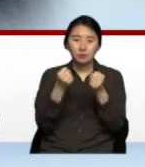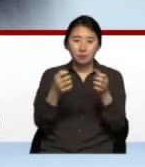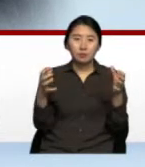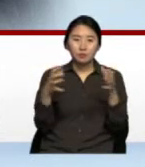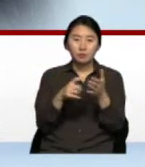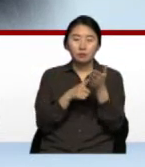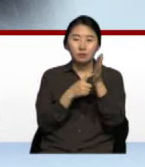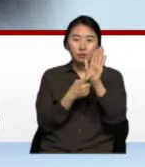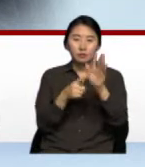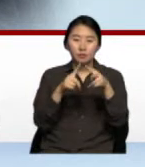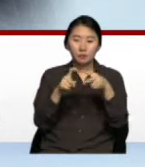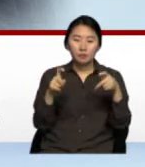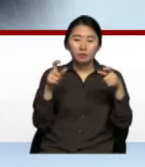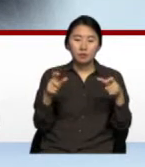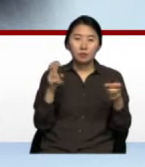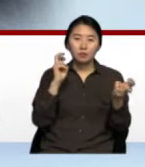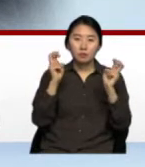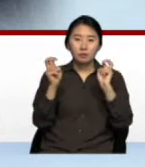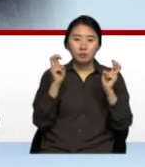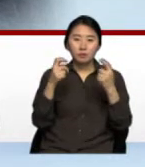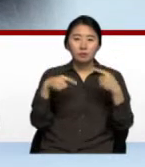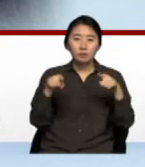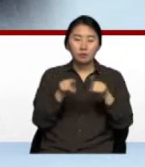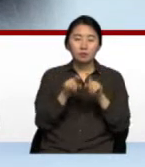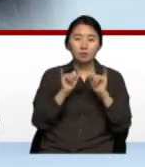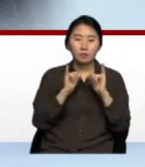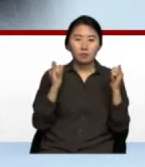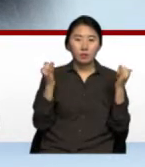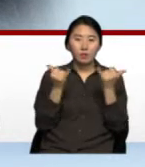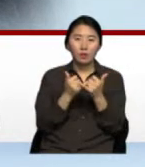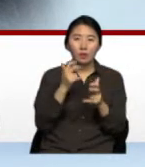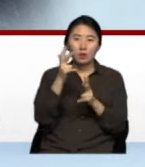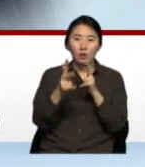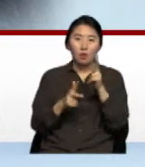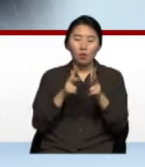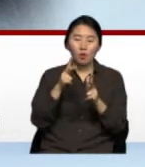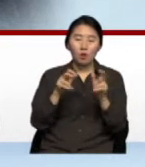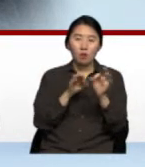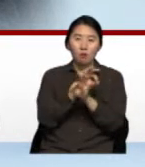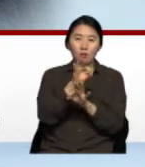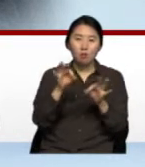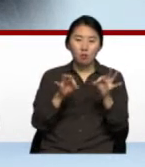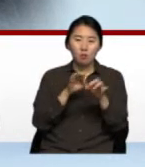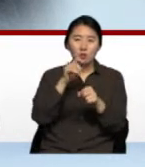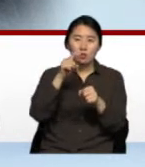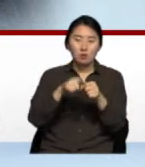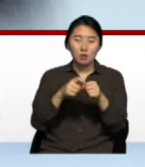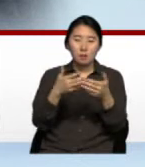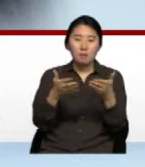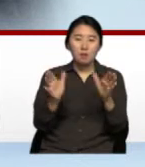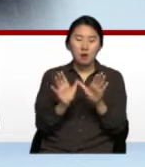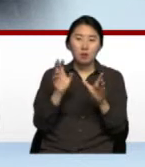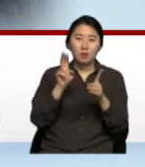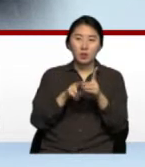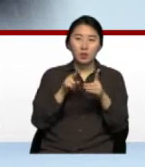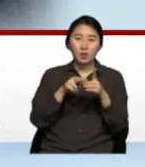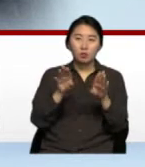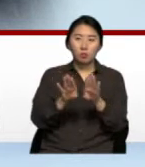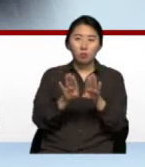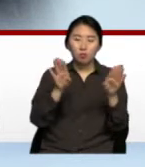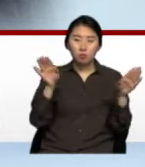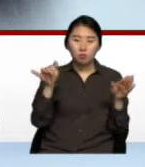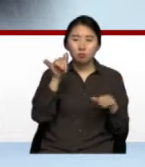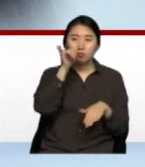말합니다. 서대문구에는 기업 간의 공동체로 사회적 경제의 기반을 마련하는 사회적 경제 마을센터가 문을